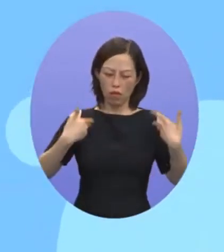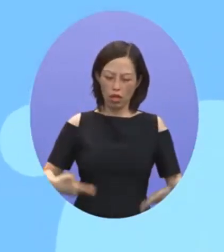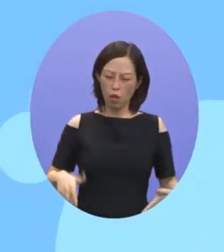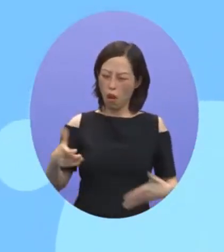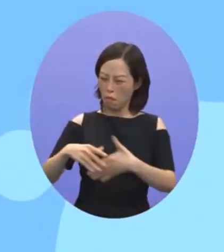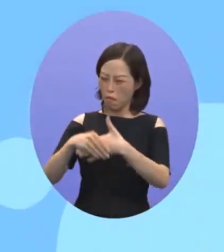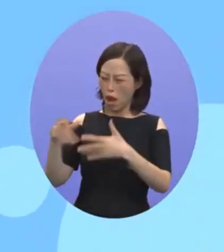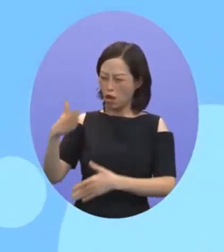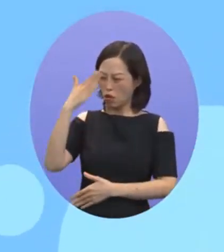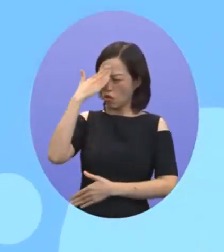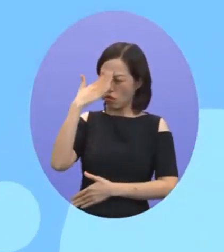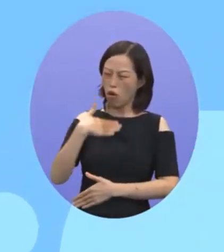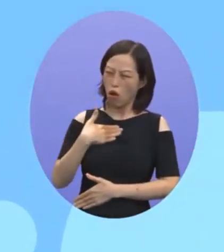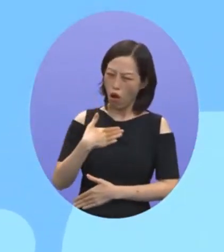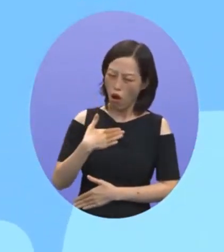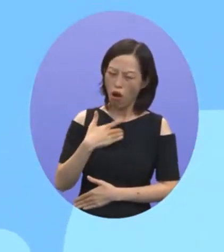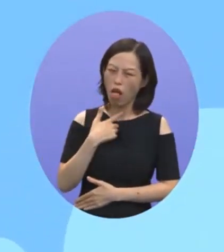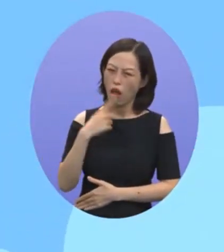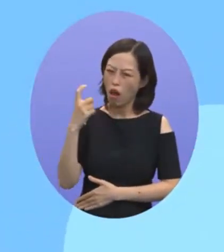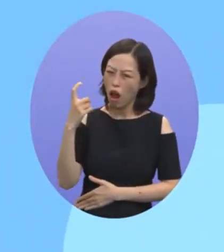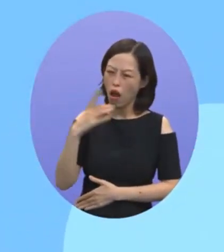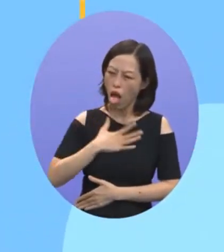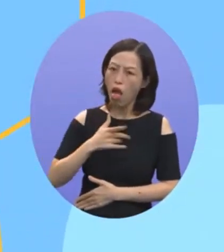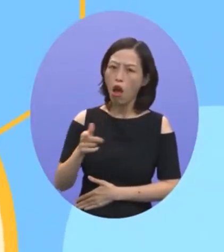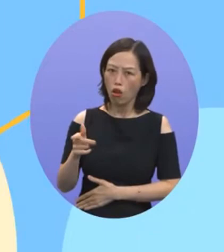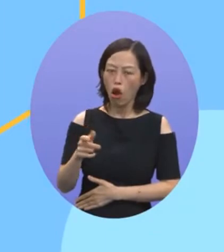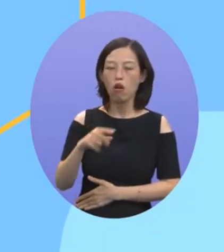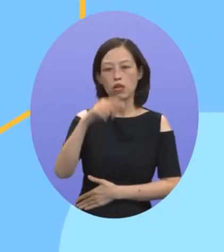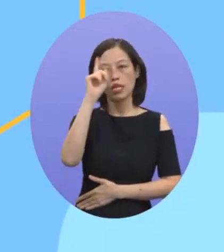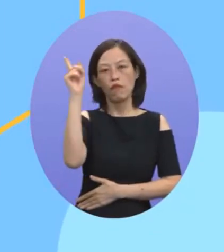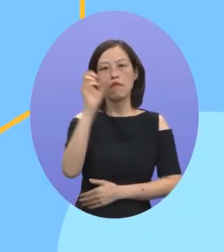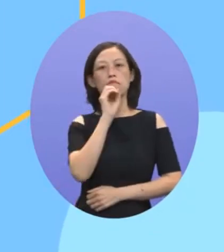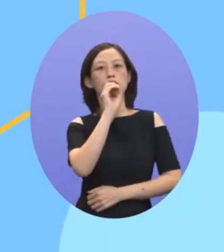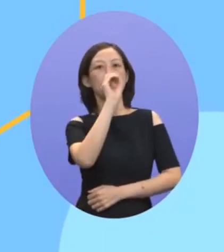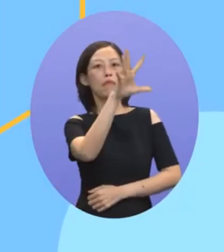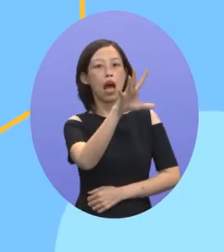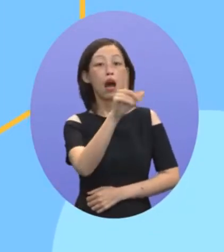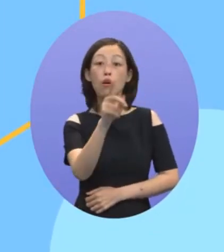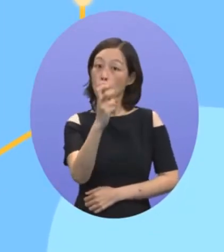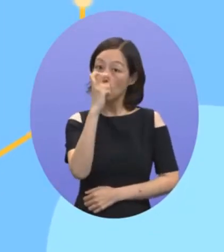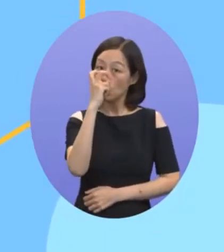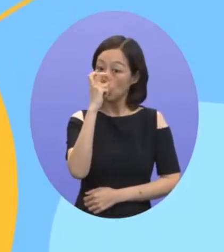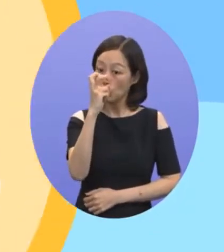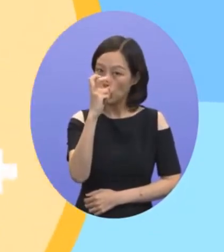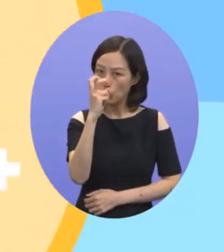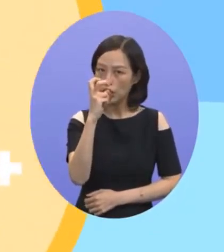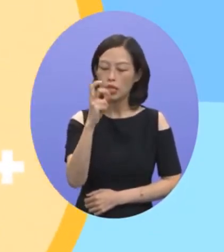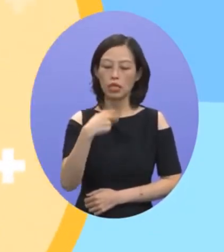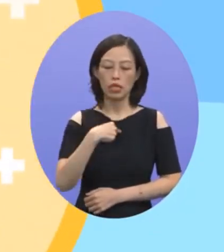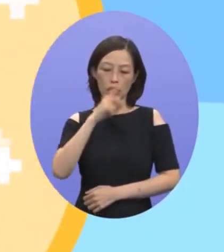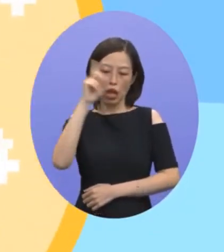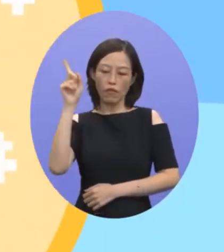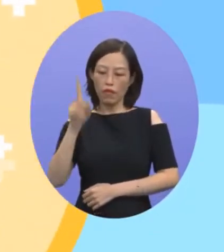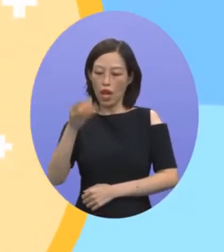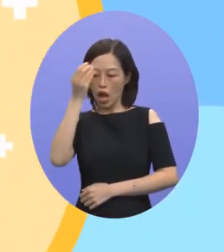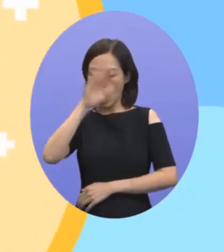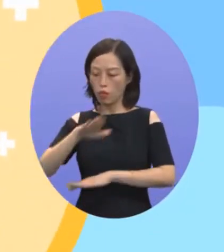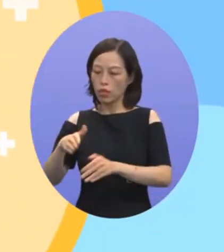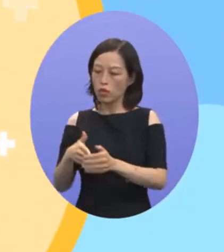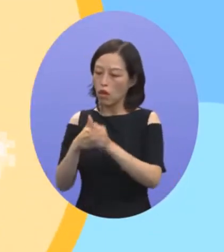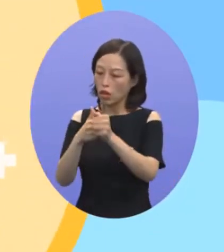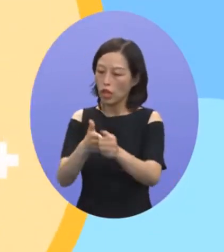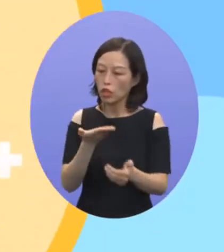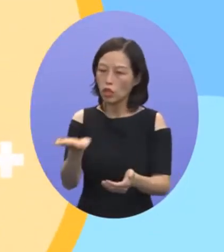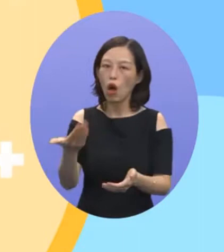hoặc thấy học sinh khác có sốt, ho, đau họng, khó thở thì báo ngay cho giáo viên chủ nhiệm. Lưu ý, giáo viên hướng dẫn giúp đỡ học